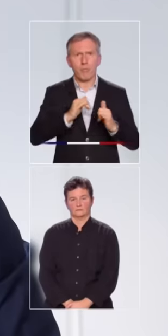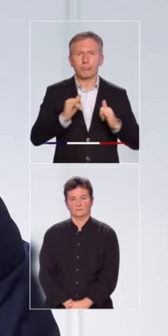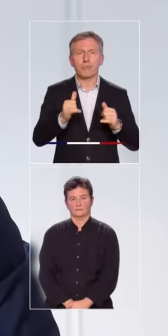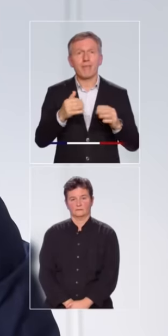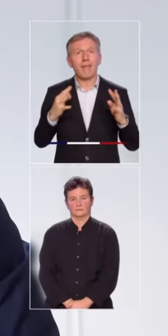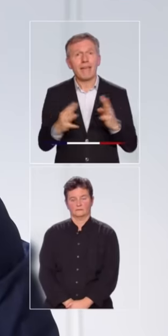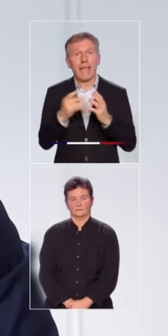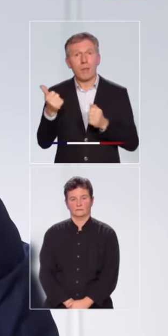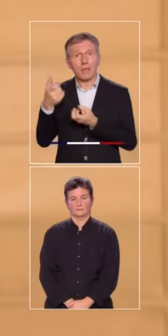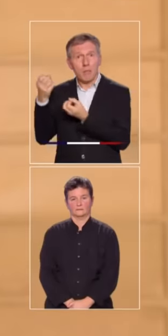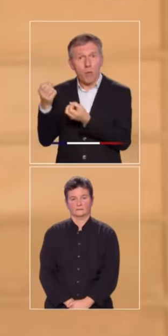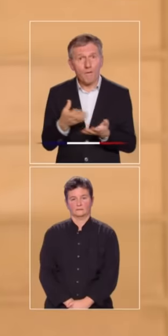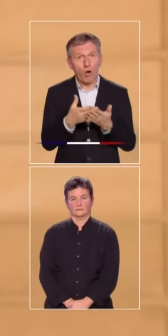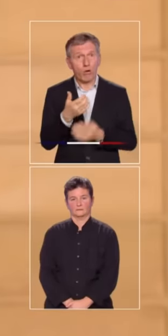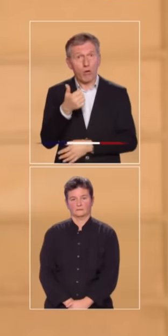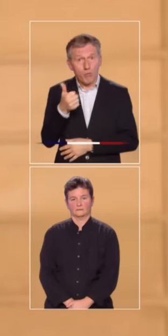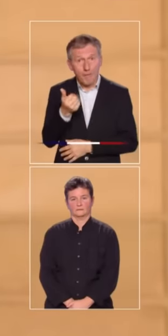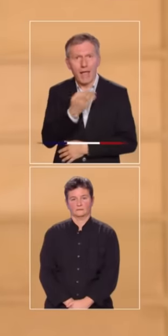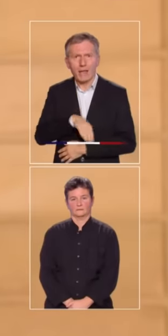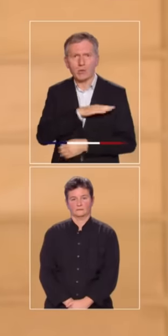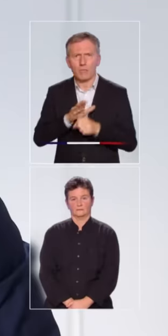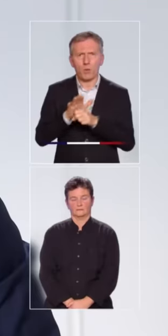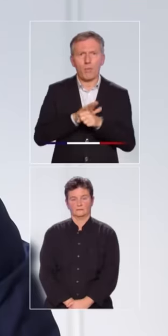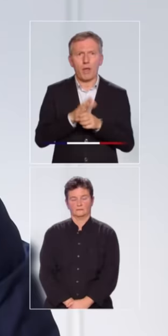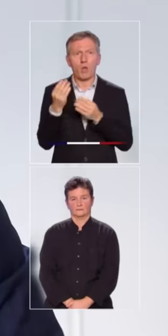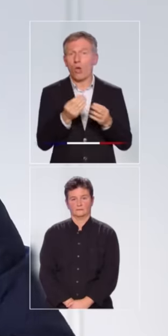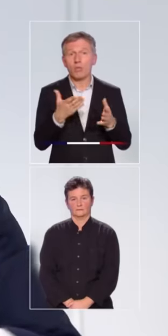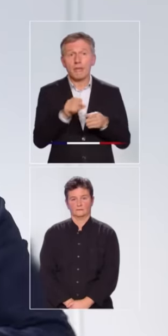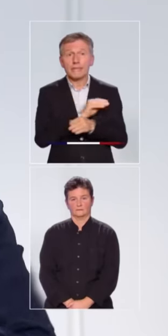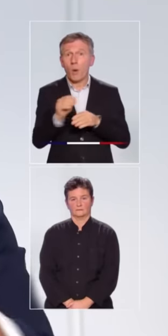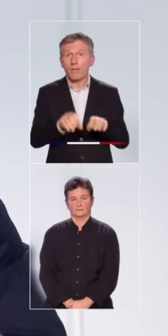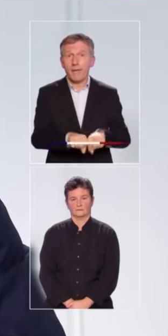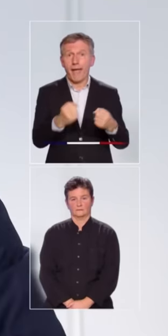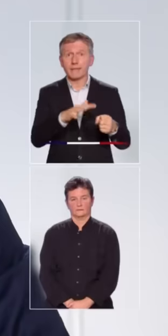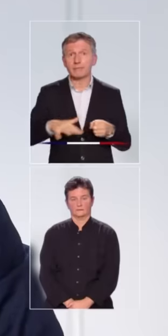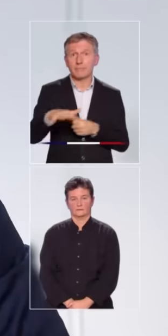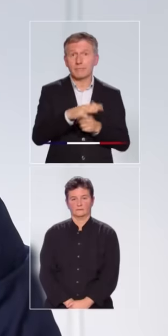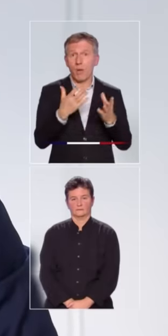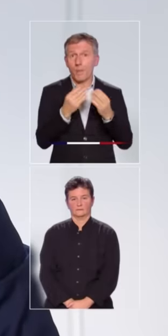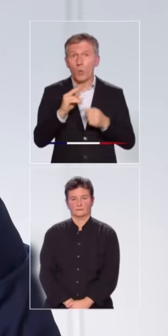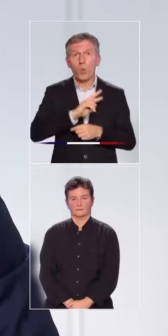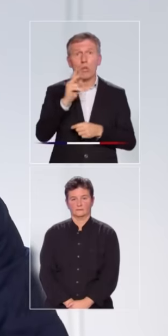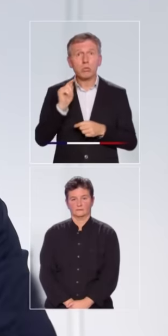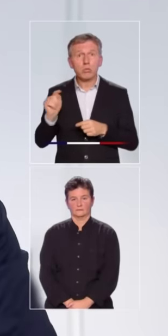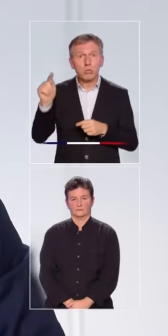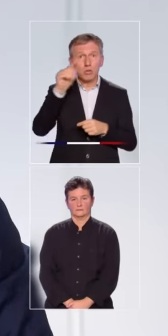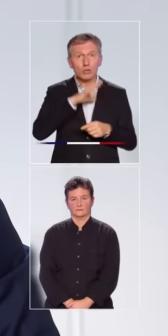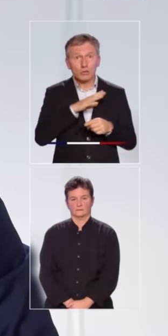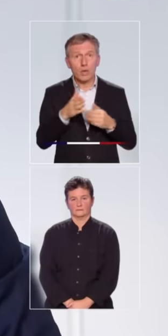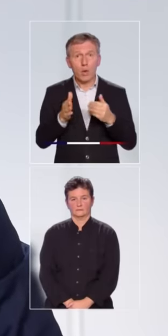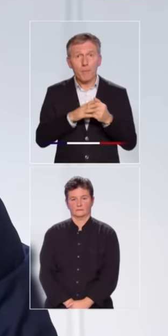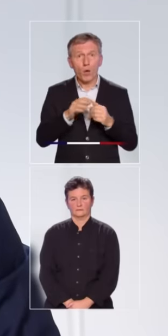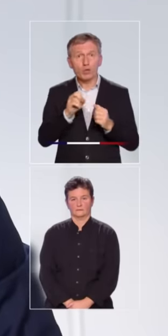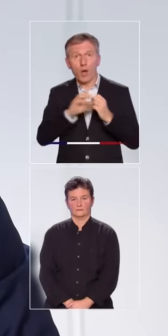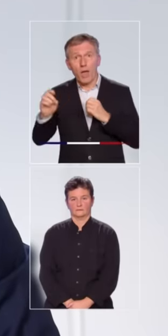guerre dont il a la seule responsabilité, et en menaçant la sécurité de tous, mais dans beaucoup d'autres théâtres d'opération, du Proche et Moyen-Orient